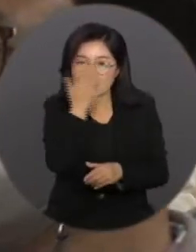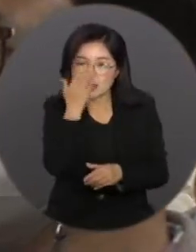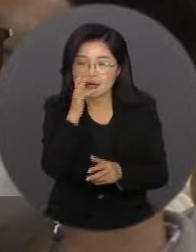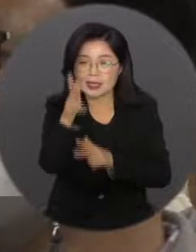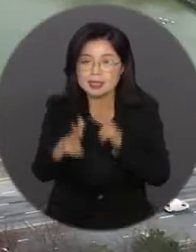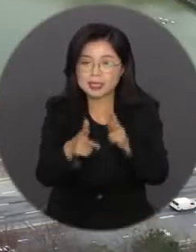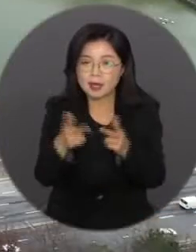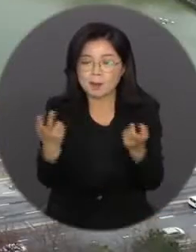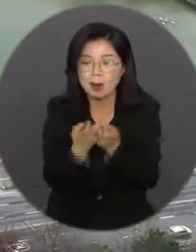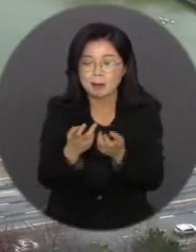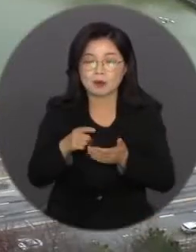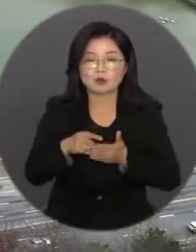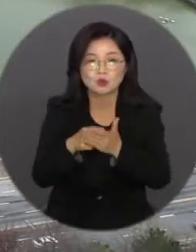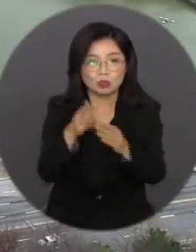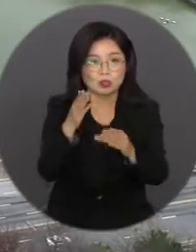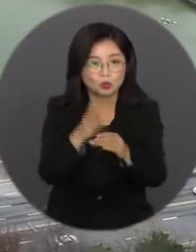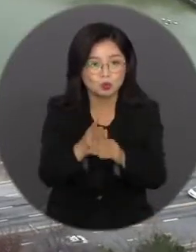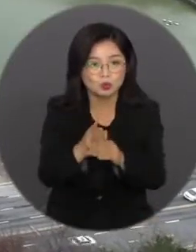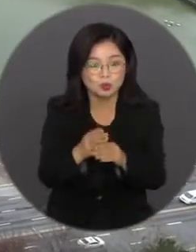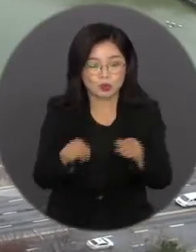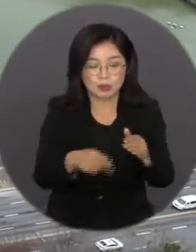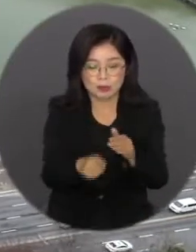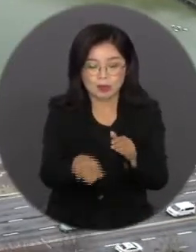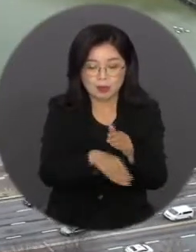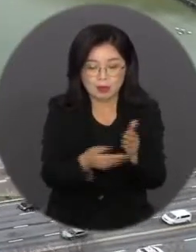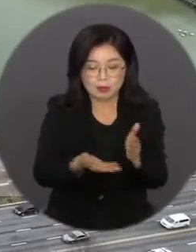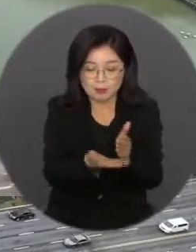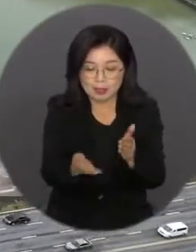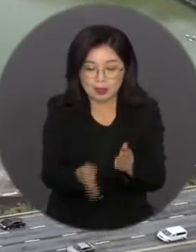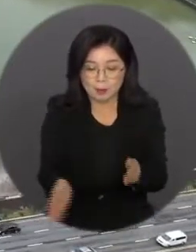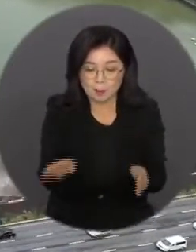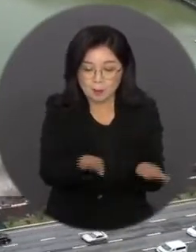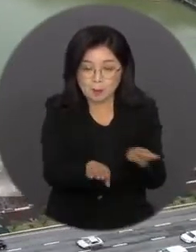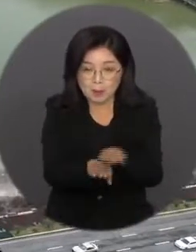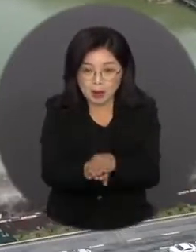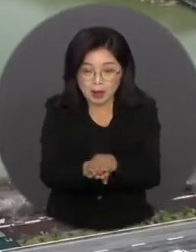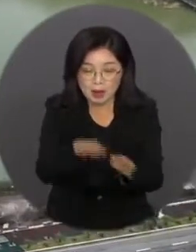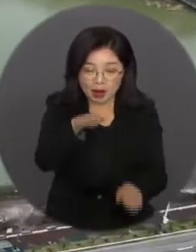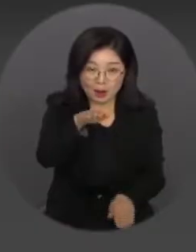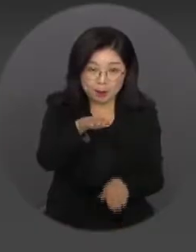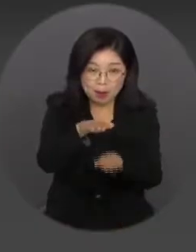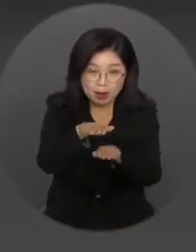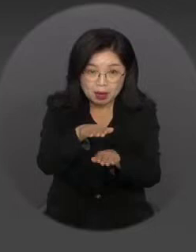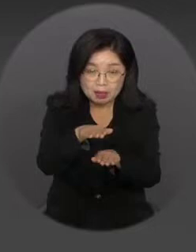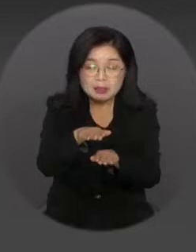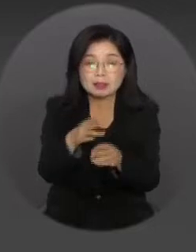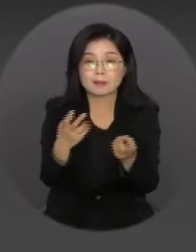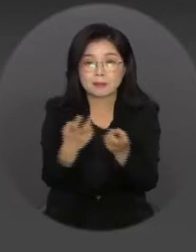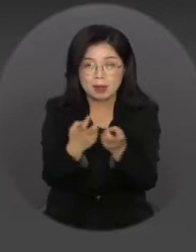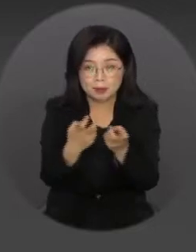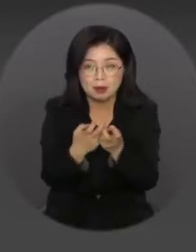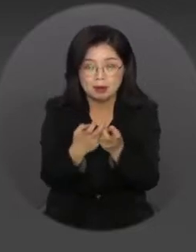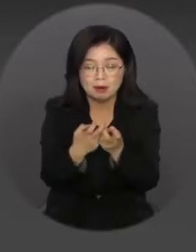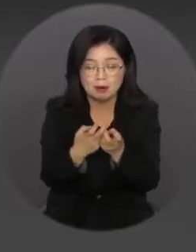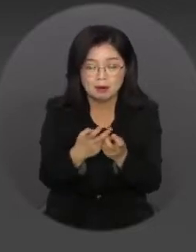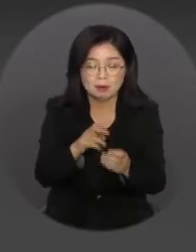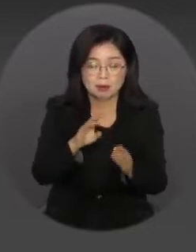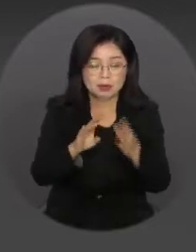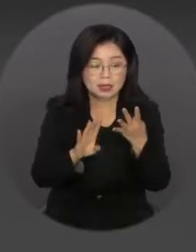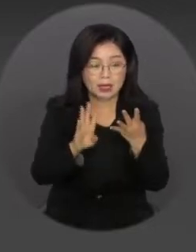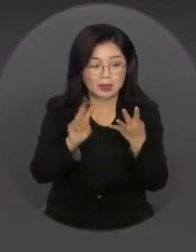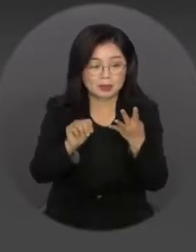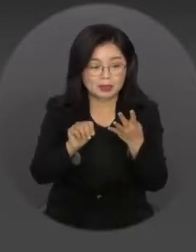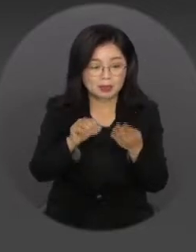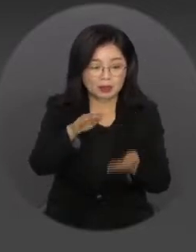있습니다. 사업자 측은 호수 바닥을 매립해 수심을 낮추는 방식의 수질 개선 방안을 제시했습니다. 평균 수심 4m를